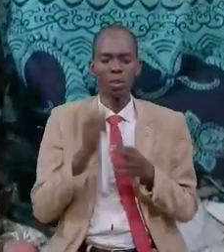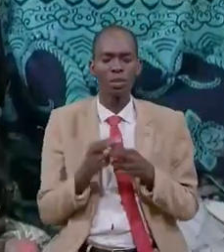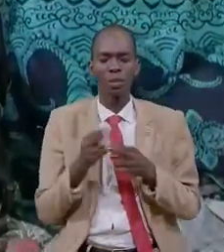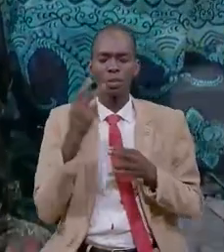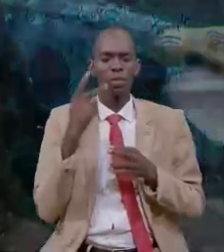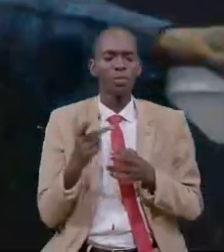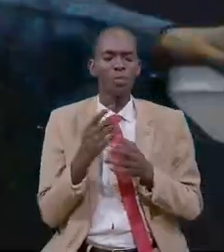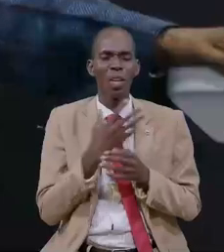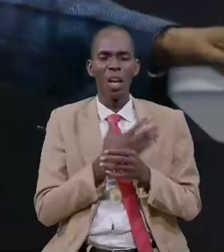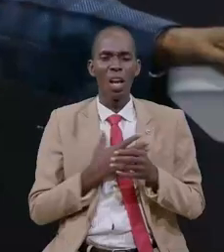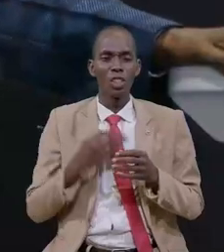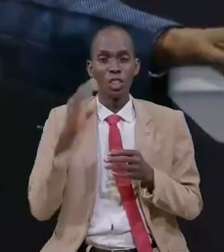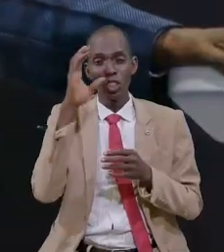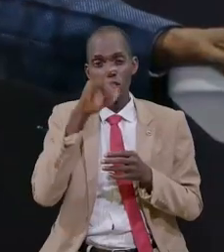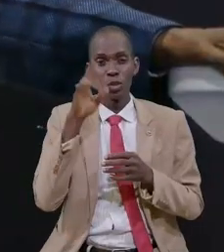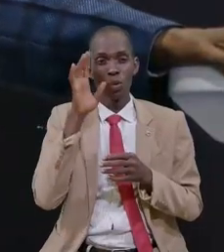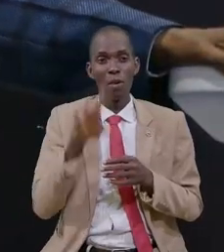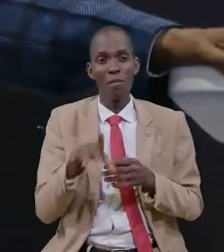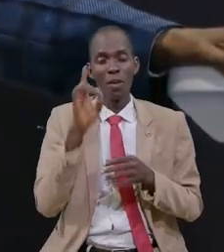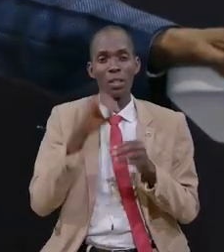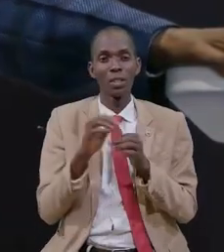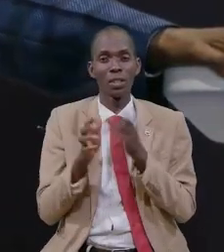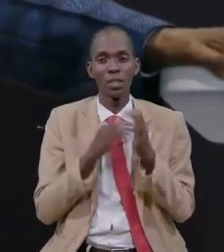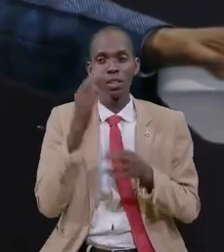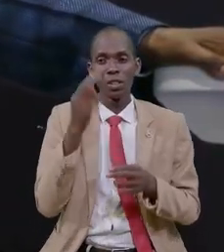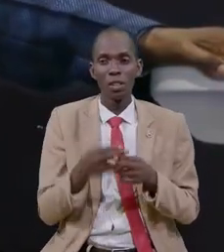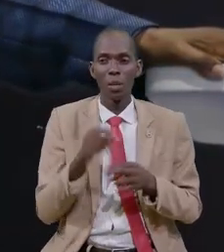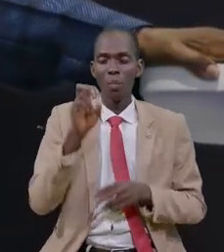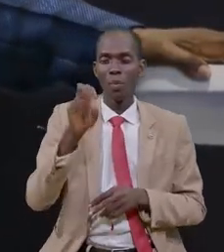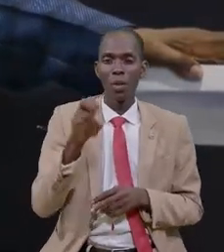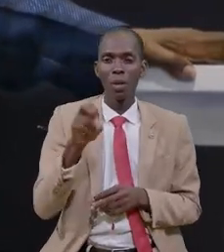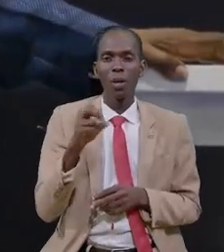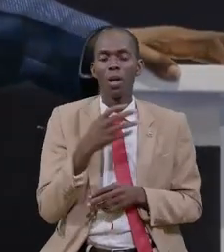Cherchez et vous trouverez. C'est frapper et à la